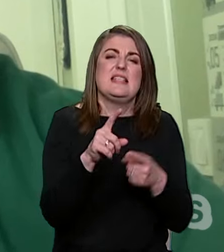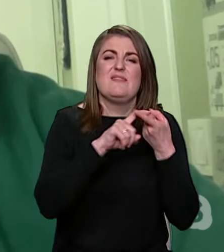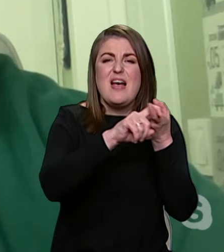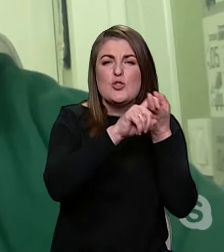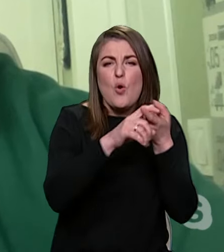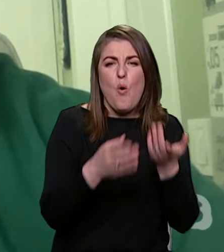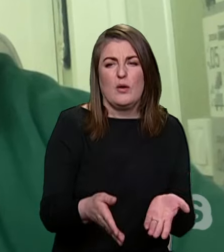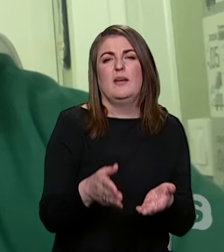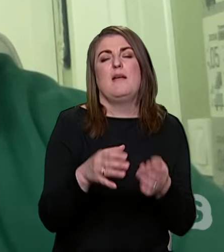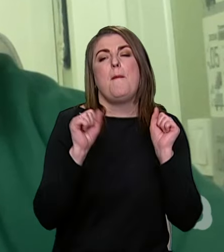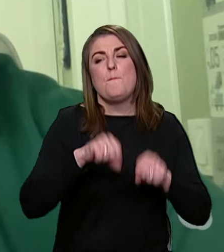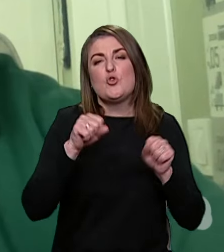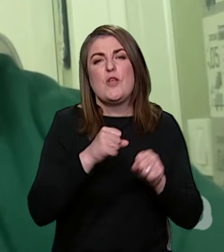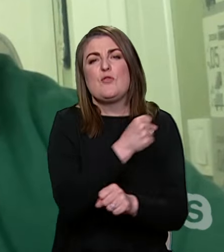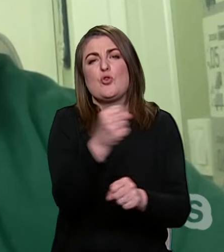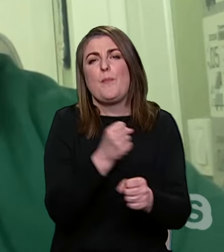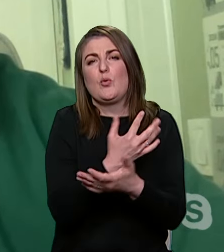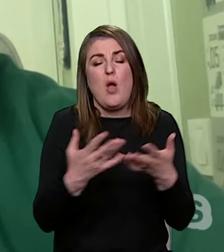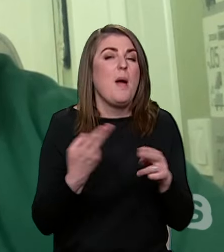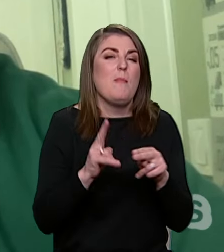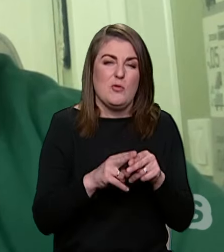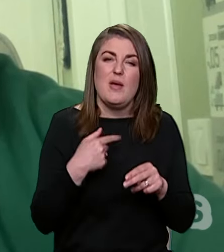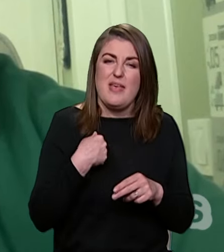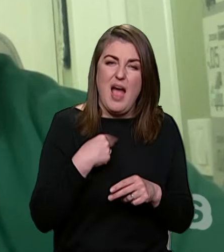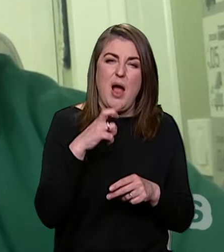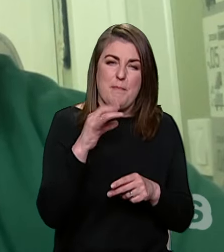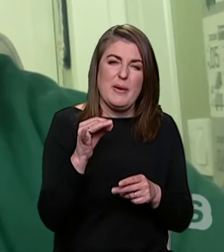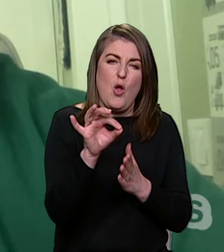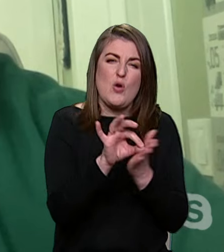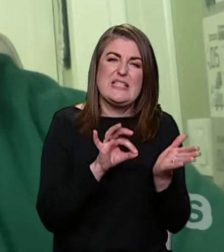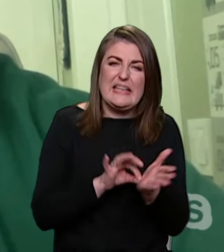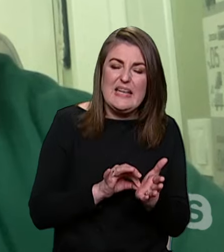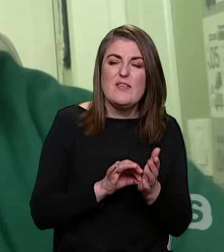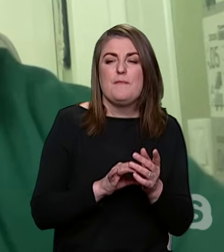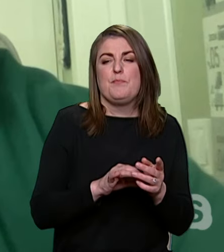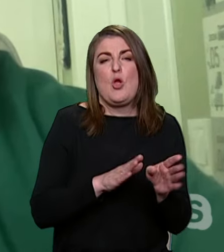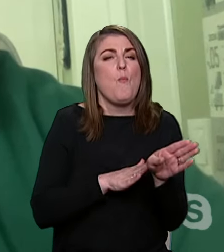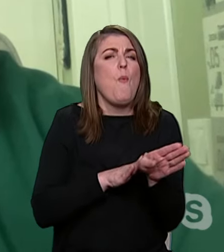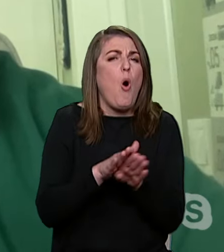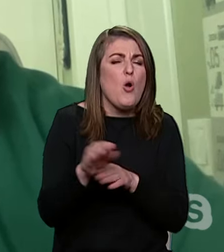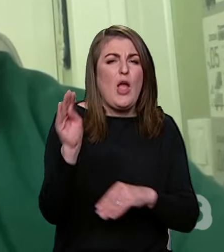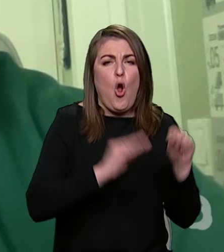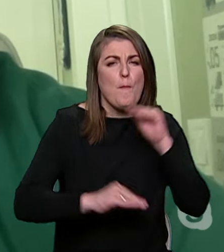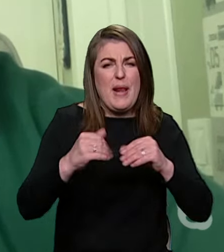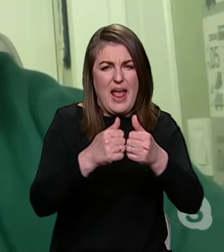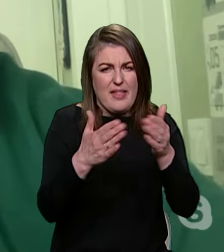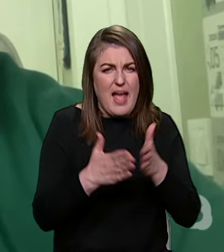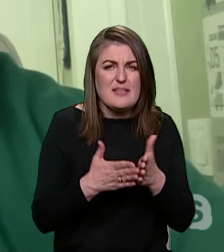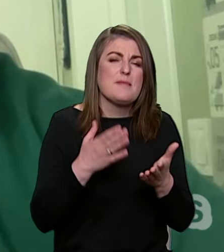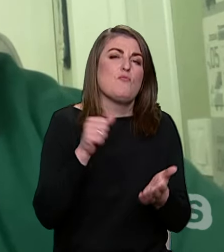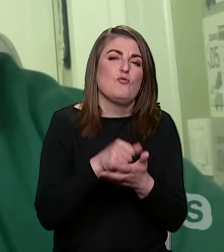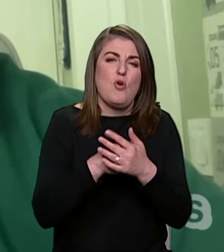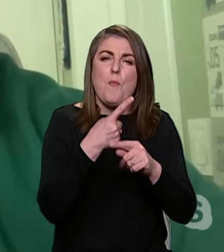зв'язок, можливо, зброя. Тому я би оцінив в повній комплектації такий катер, можливо,